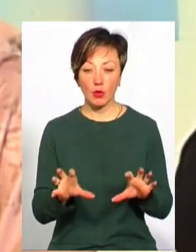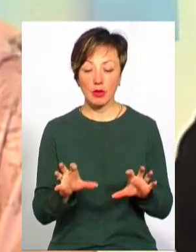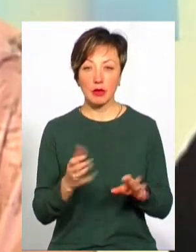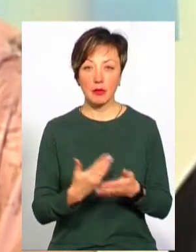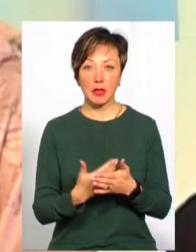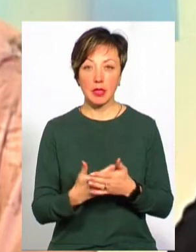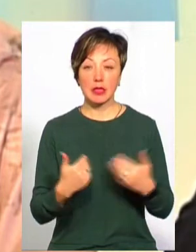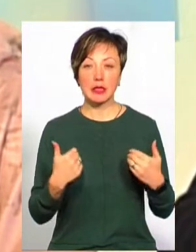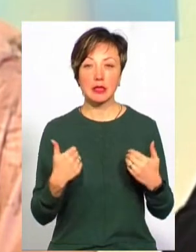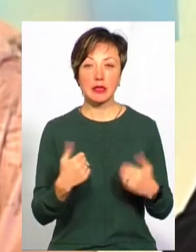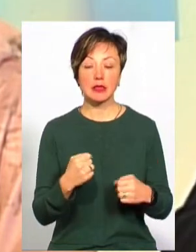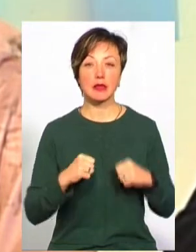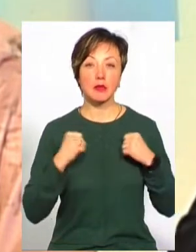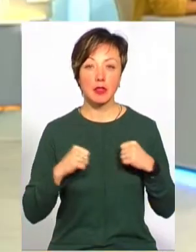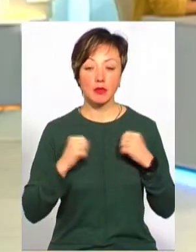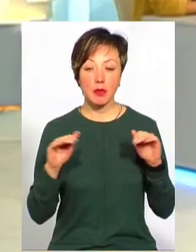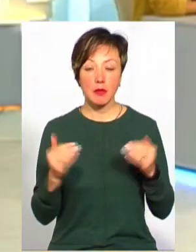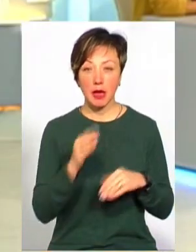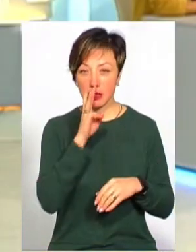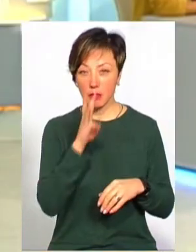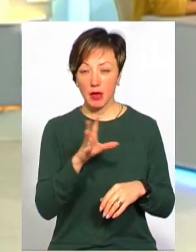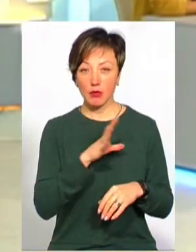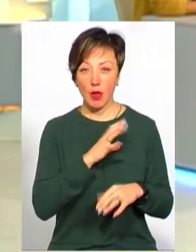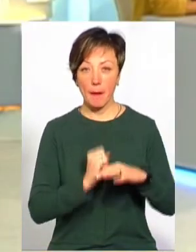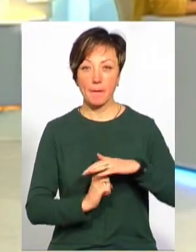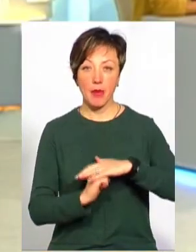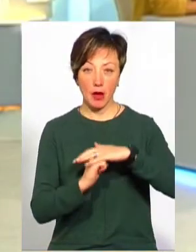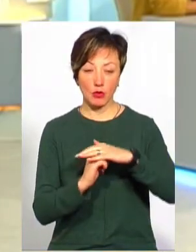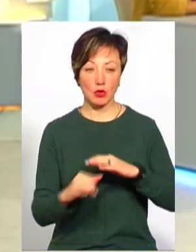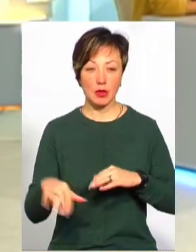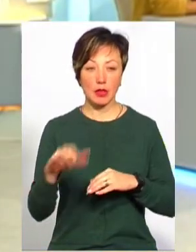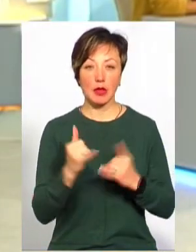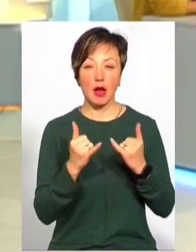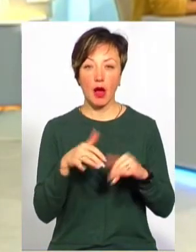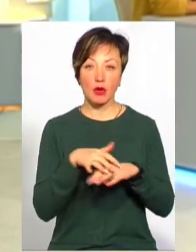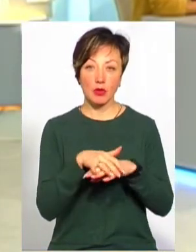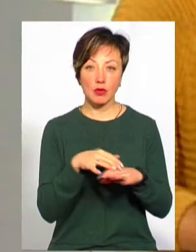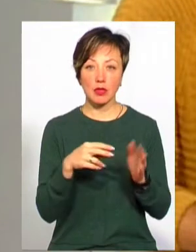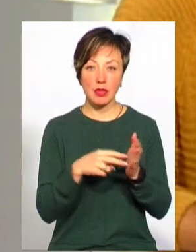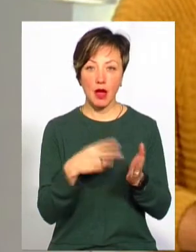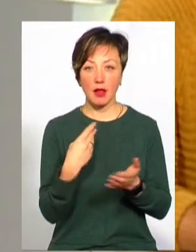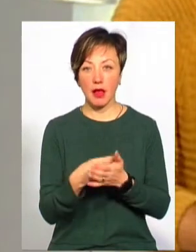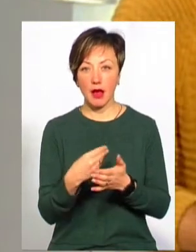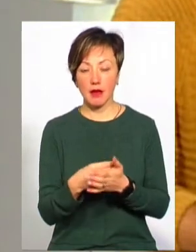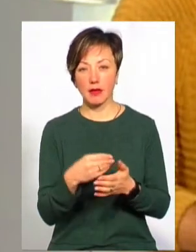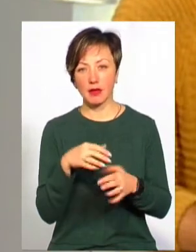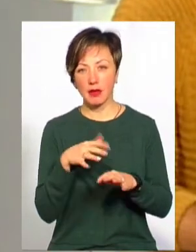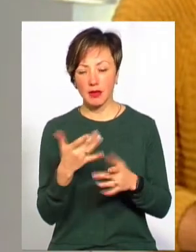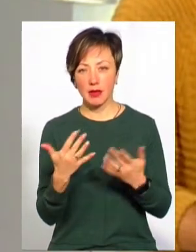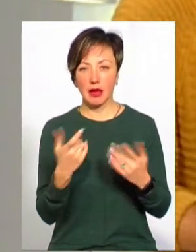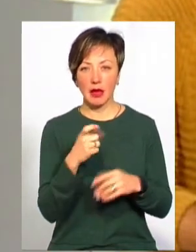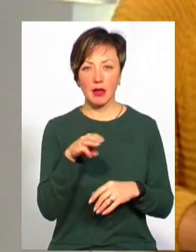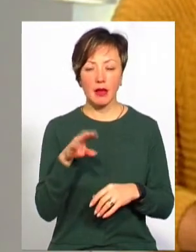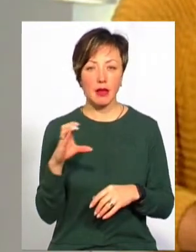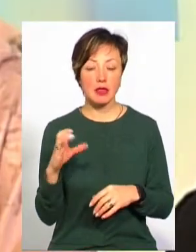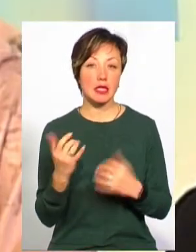ми стремимося до того, щоб мінімальна зарплата була базою, скажімо, для розрахунку ставок, тарифних окладок, ЄТС, так